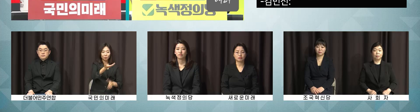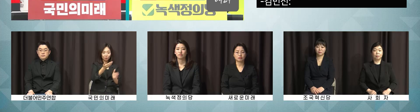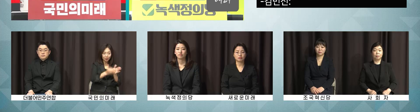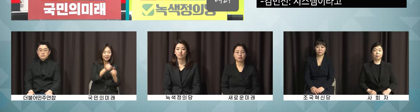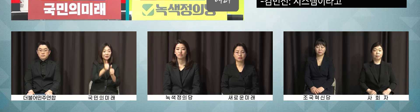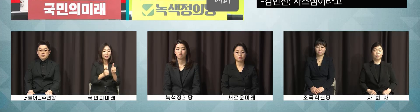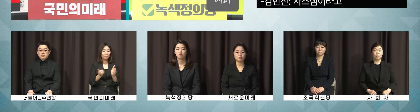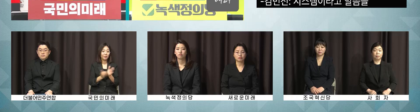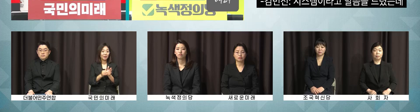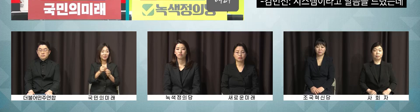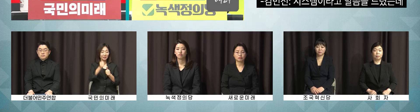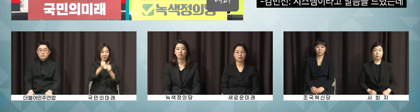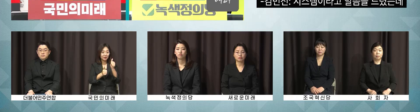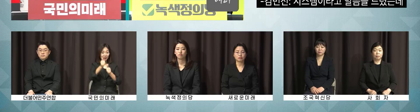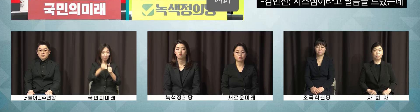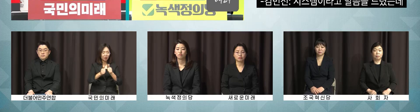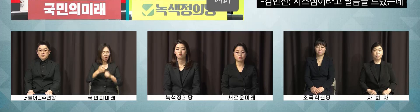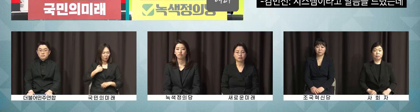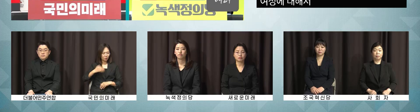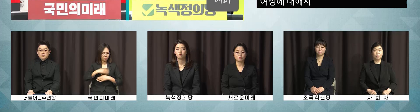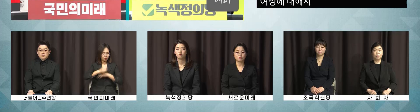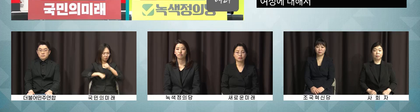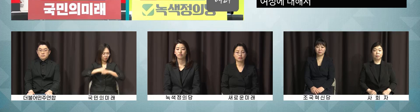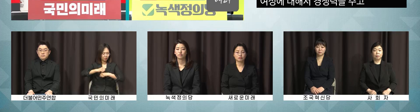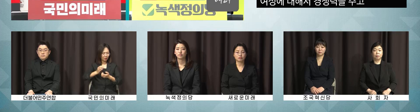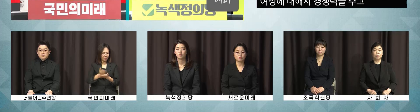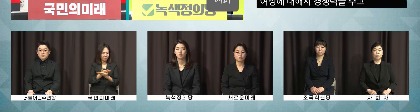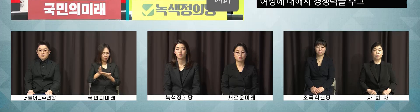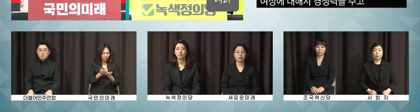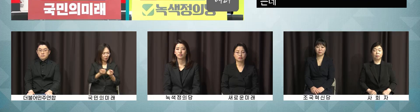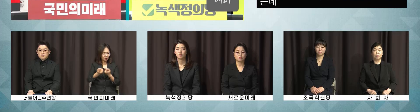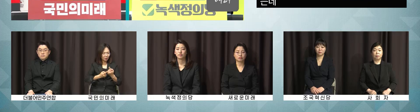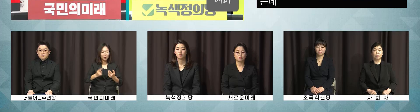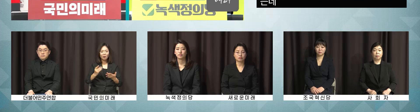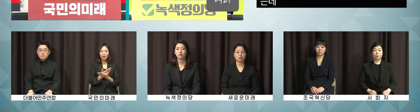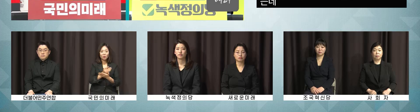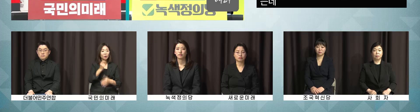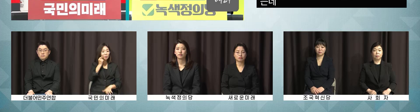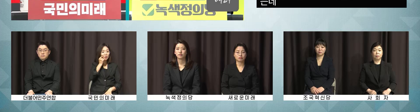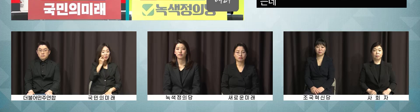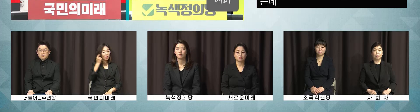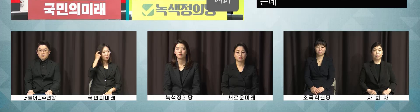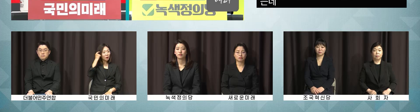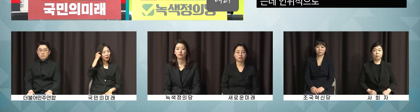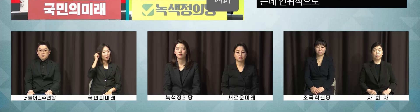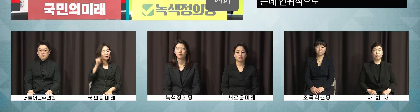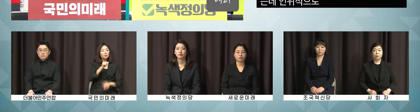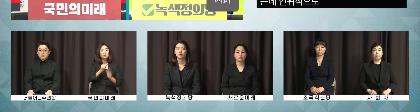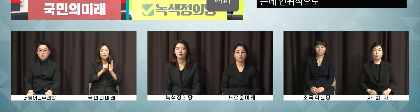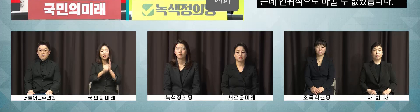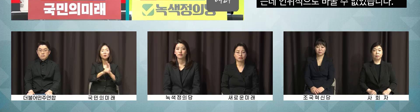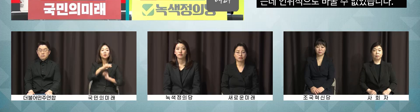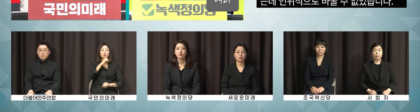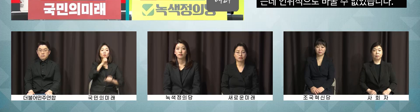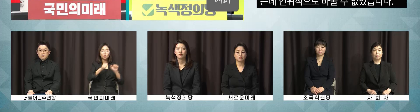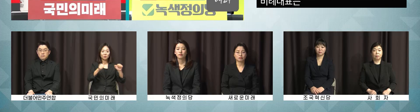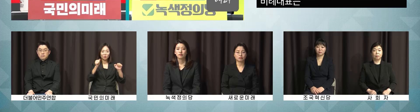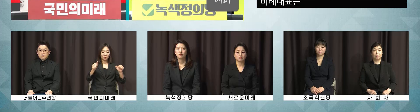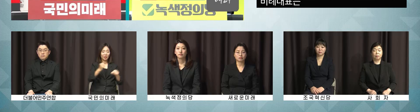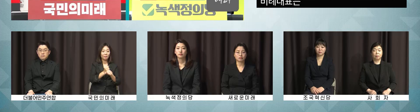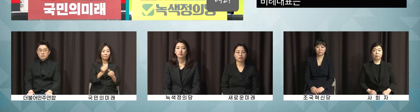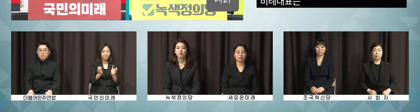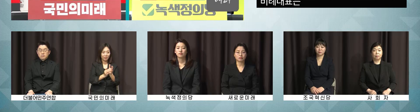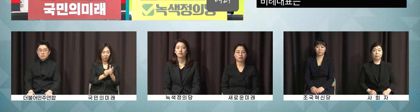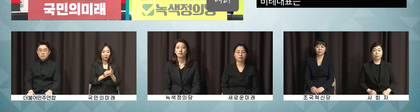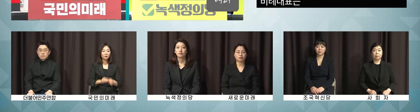한 것이고요. 이 경선을 인위적으로 바꿀 수 없었던 것이다. 이렇게 얘기 드릴 수가 있습니다. 비례대표의 경우에는 50대 50으로 한 것이